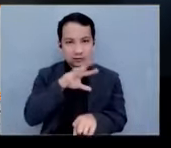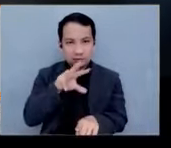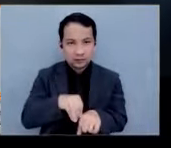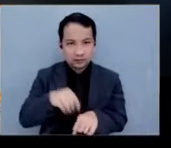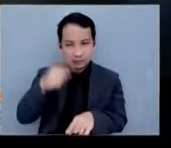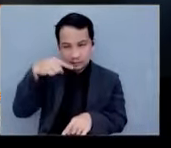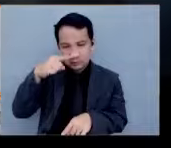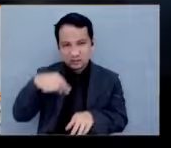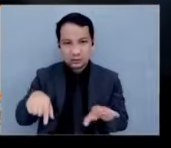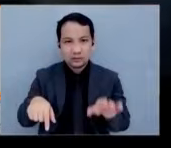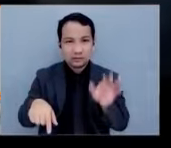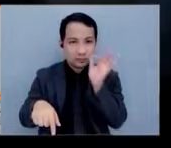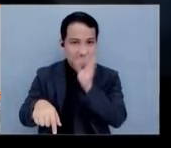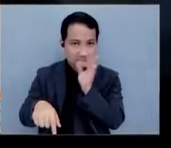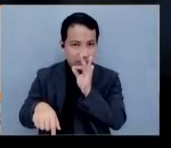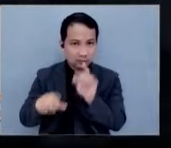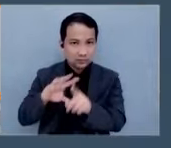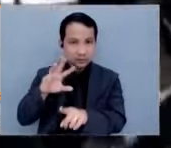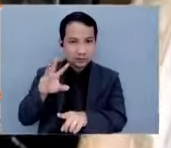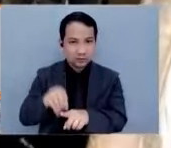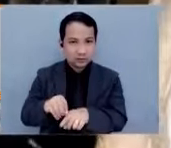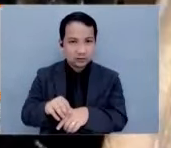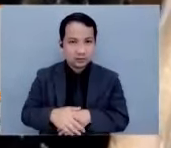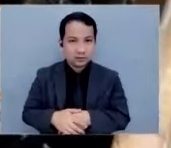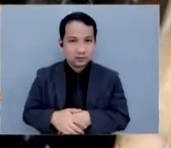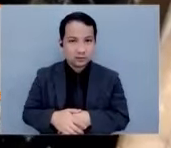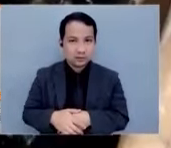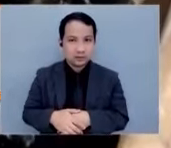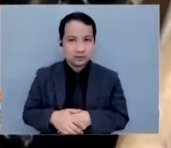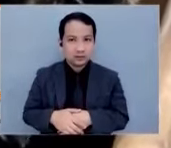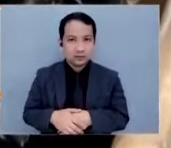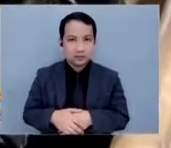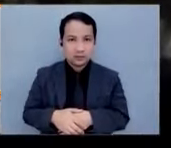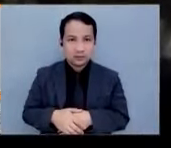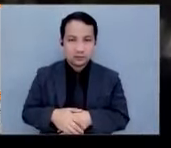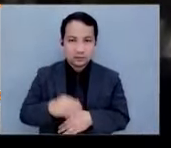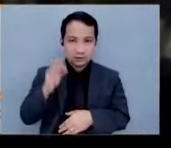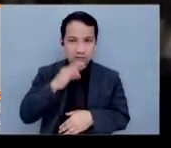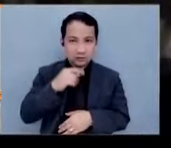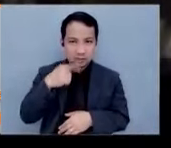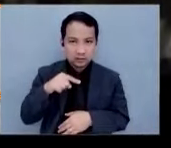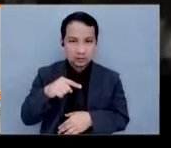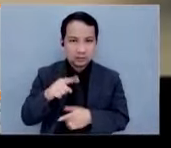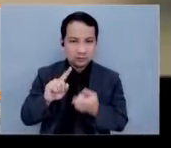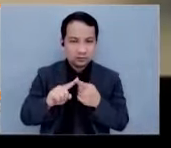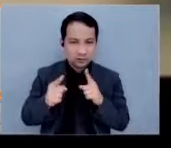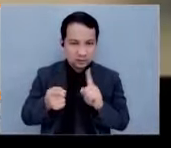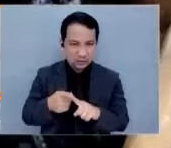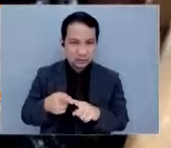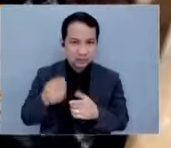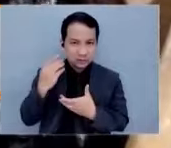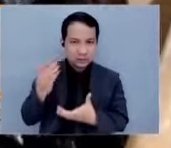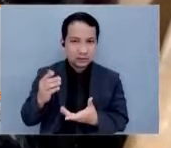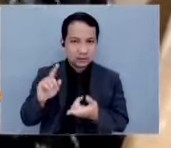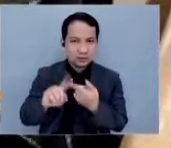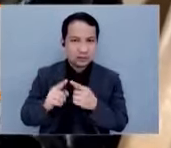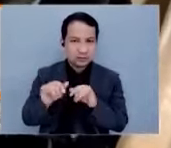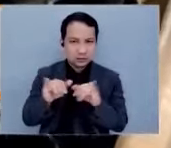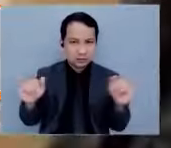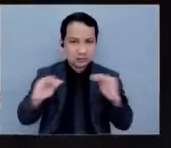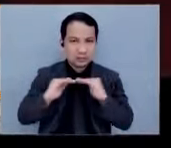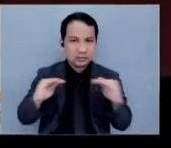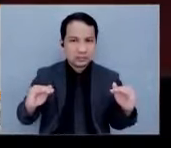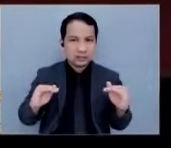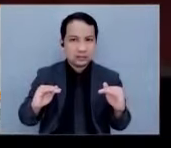at Pilipino. I think, just like Filipinos, Thai people are very friendly as well. Maraming similarities more than